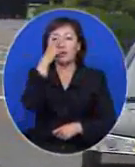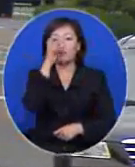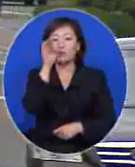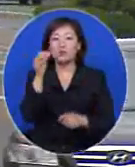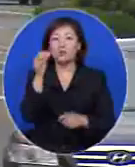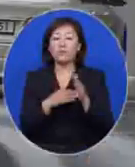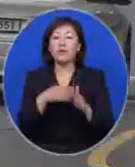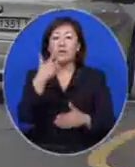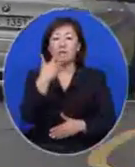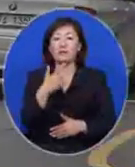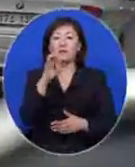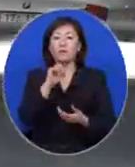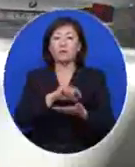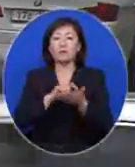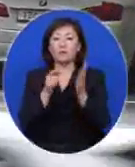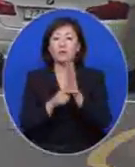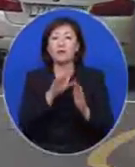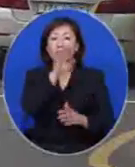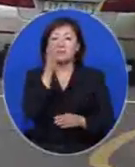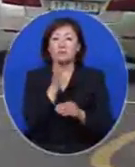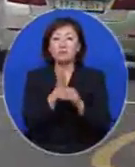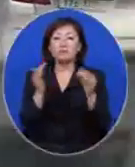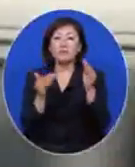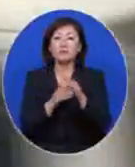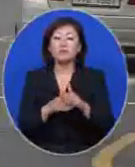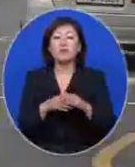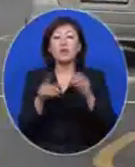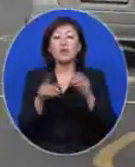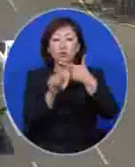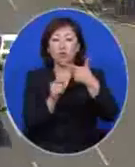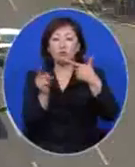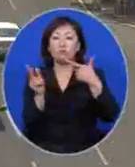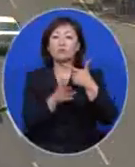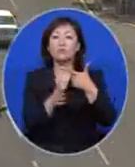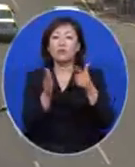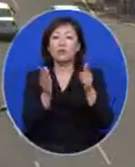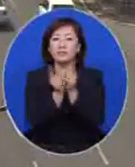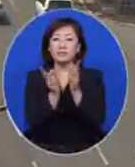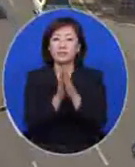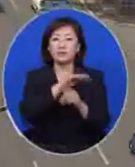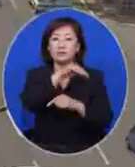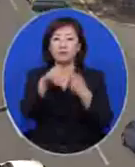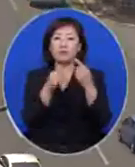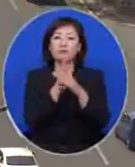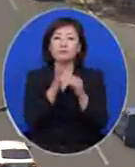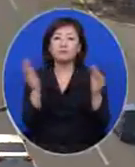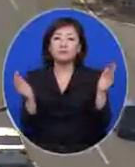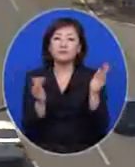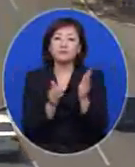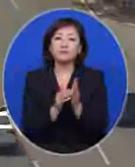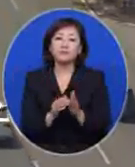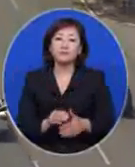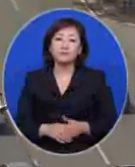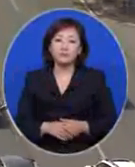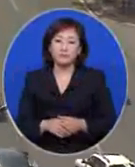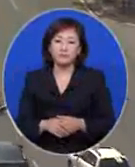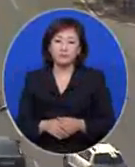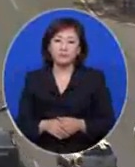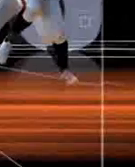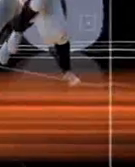설치한 것으로 시험 운영을 거쳐 다음 달부터 본격 가동에 들어갑니다. UBC 뉴스